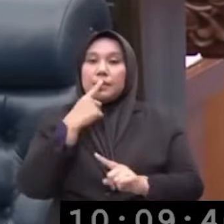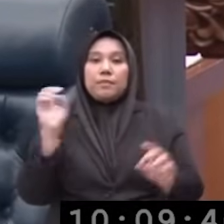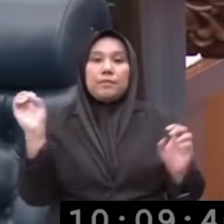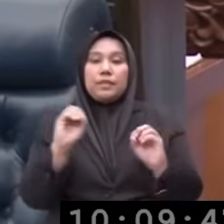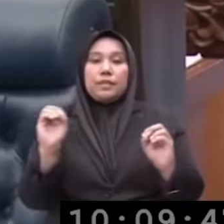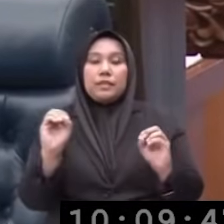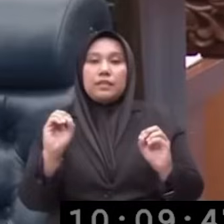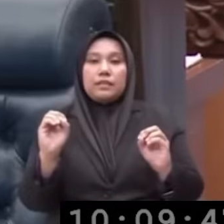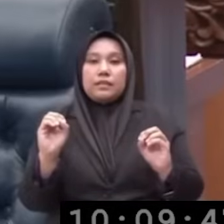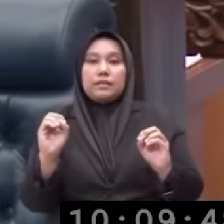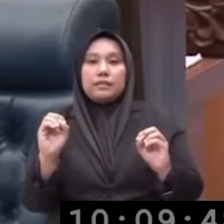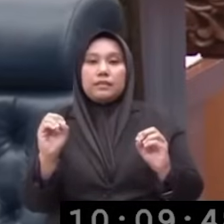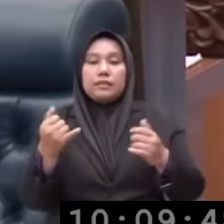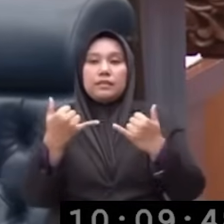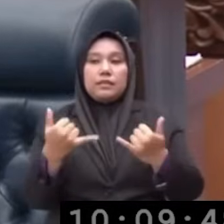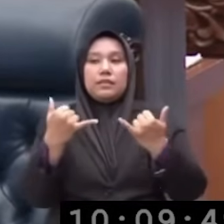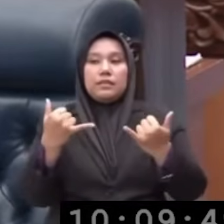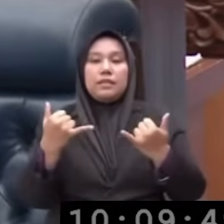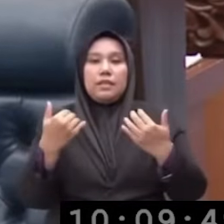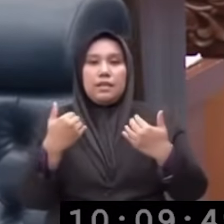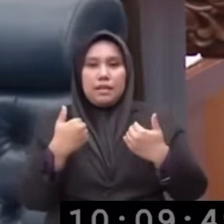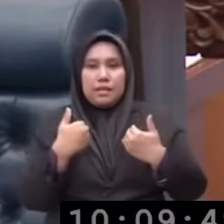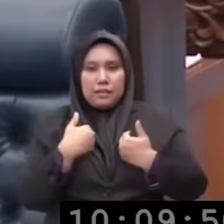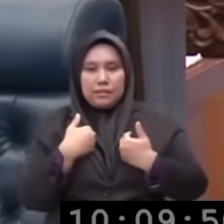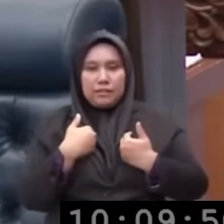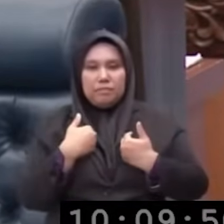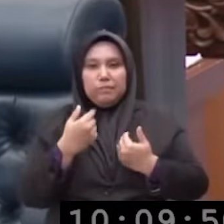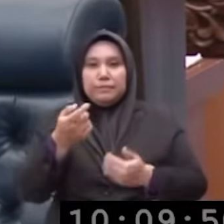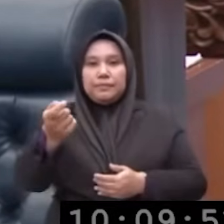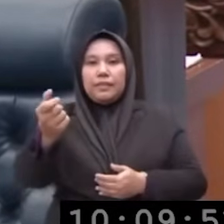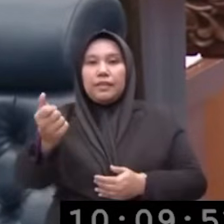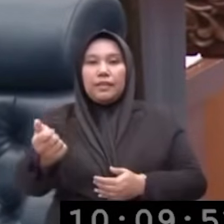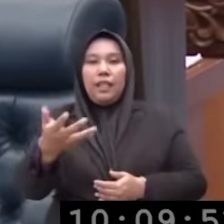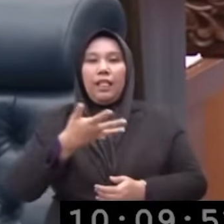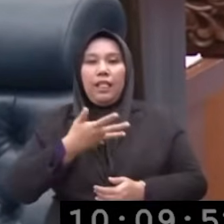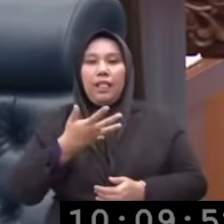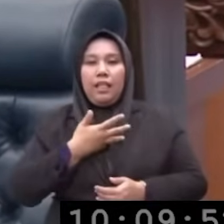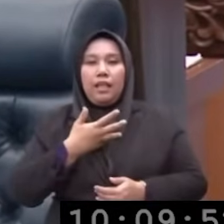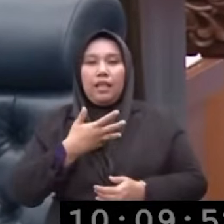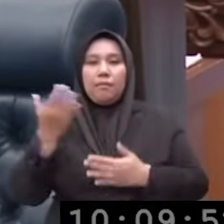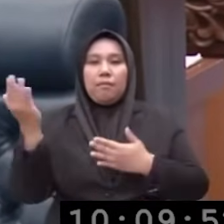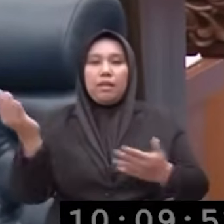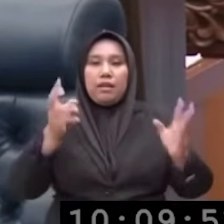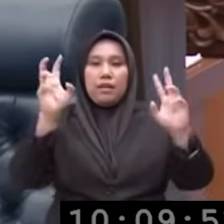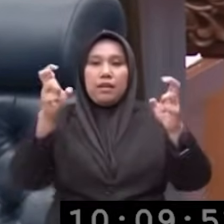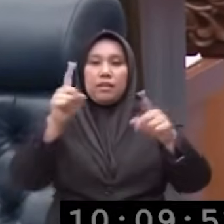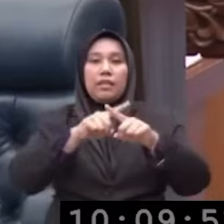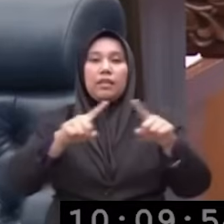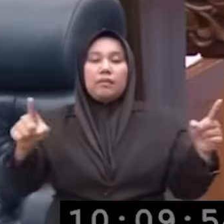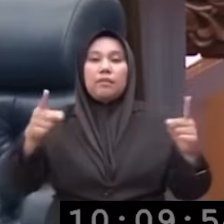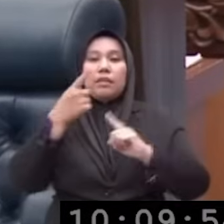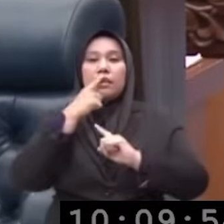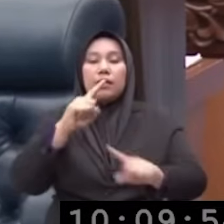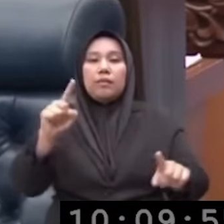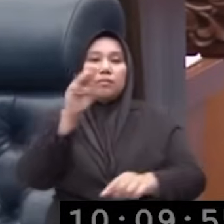Sebenarnya saya saya Sebenarnya ada kelebihan untuk bawa tajuk nih tapi saya tengok jawaban menteri semalam tidak